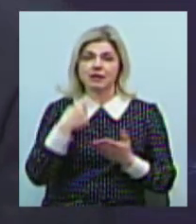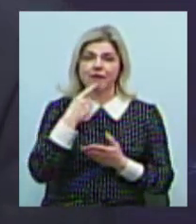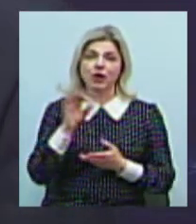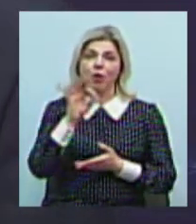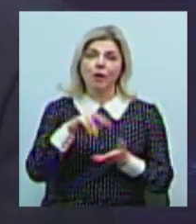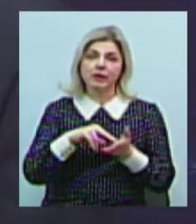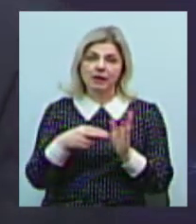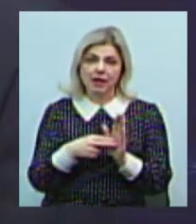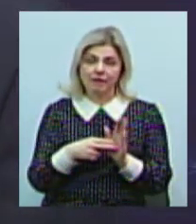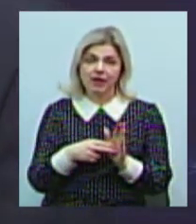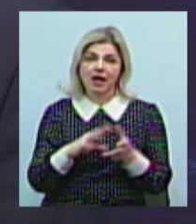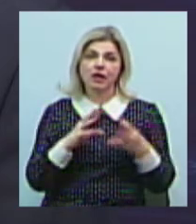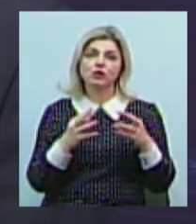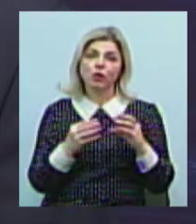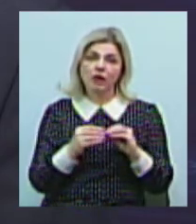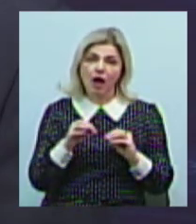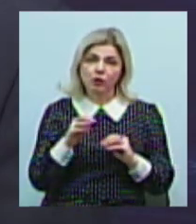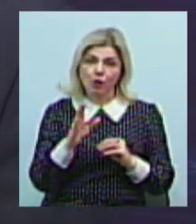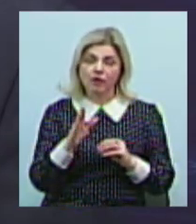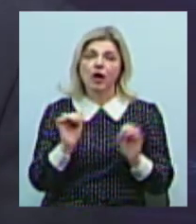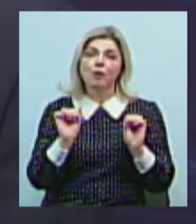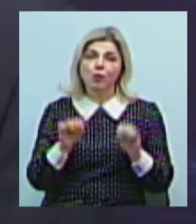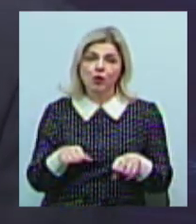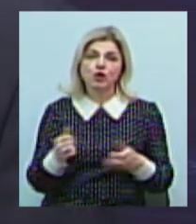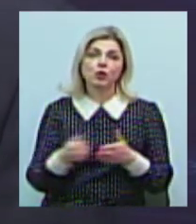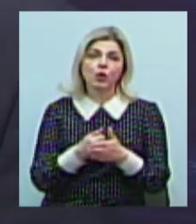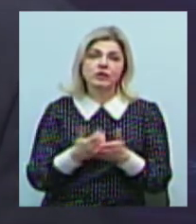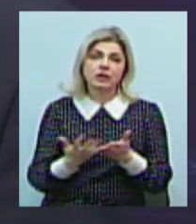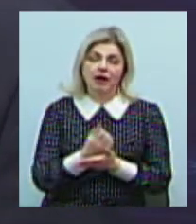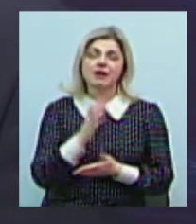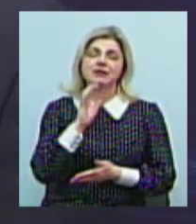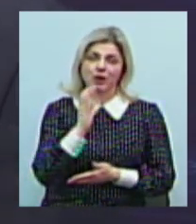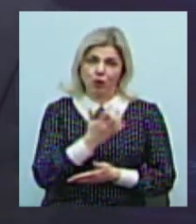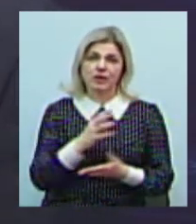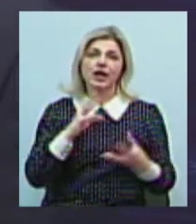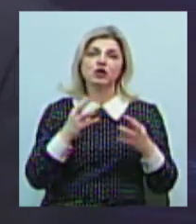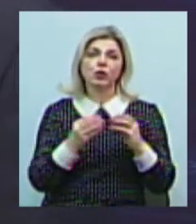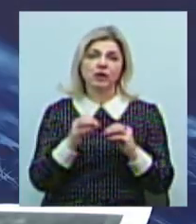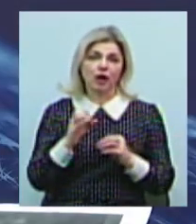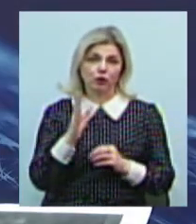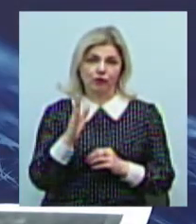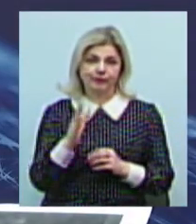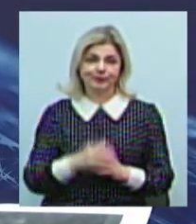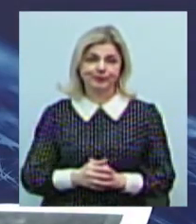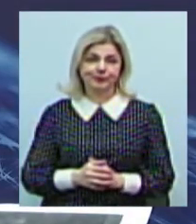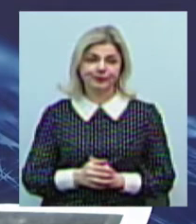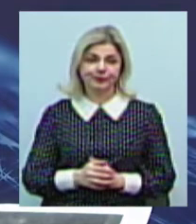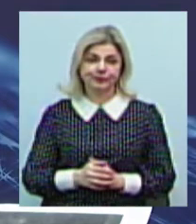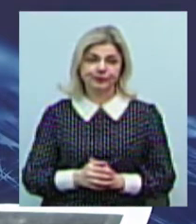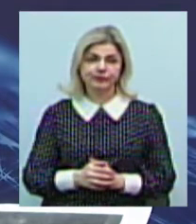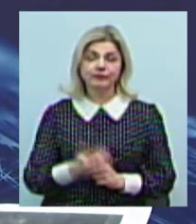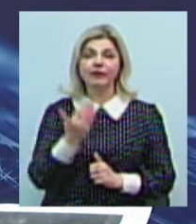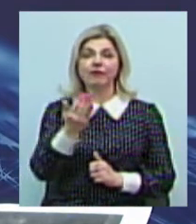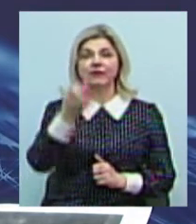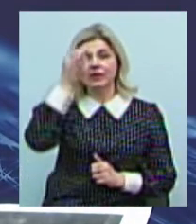планировании результатов, то также можно достигать серьезных результатов. Михайло, ви згадали про минулий рік.